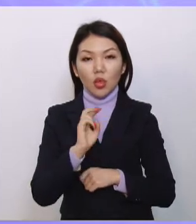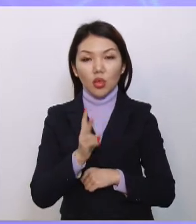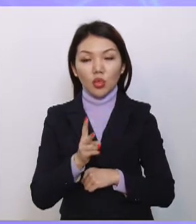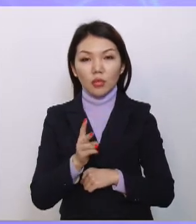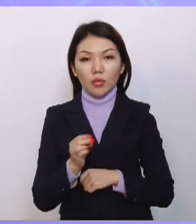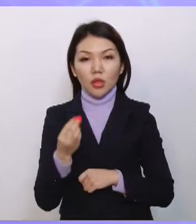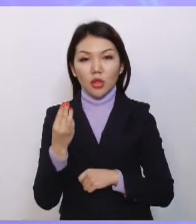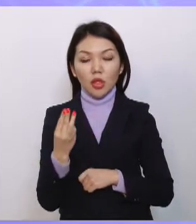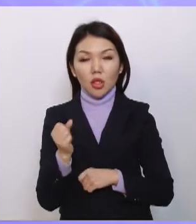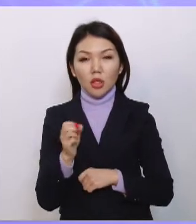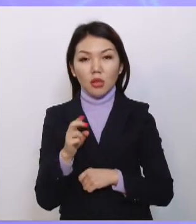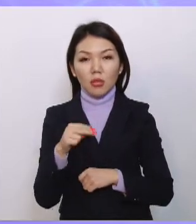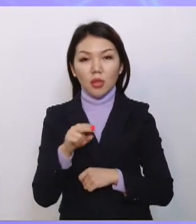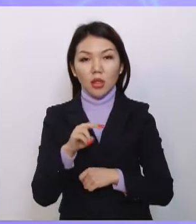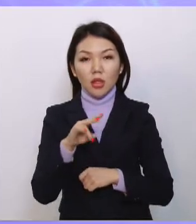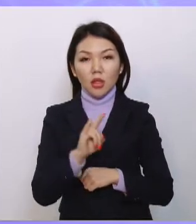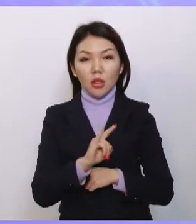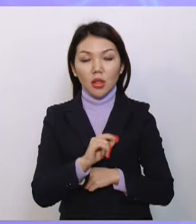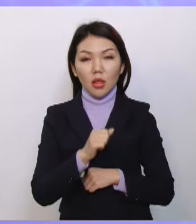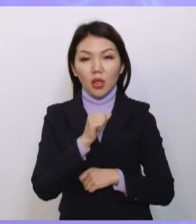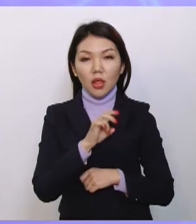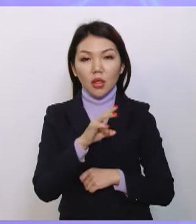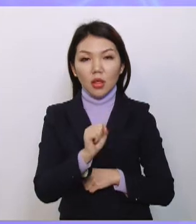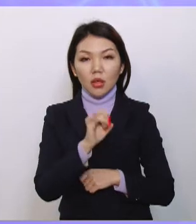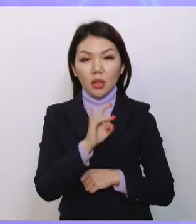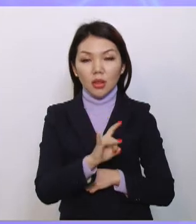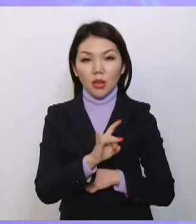анар, алча, банан.